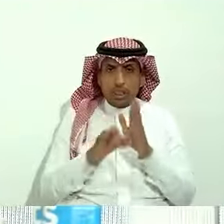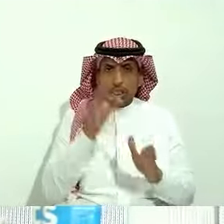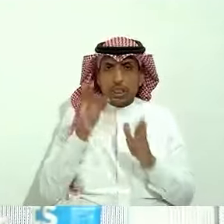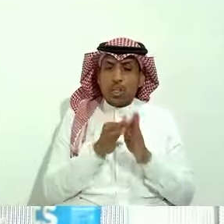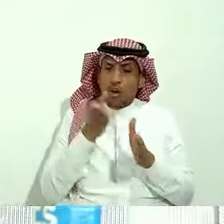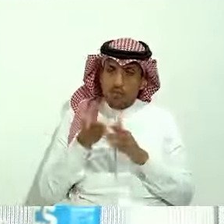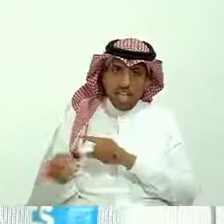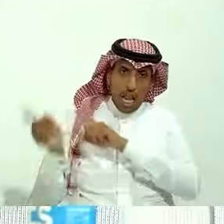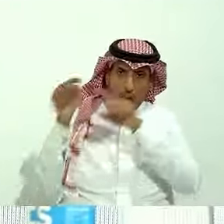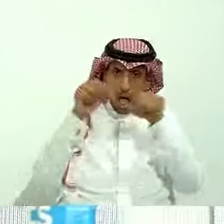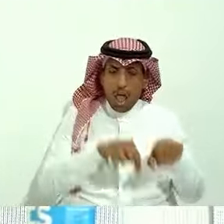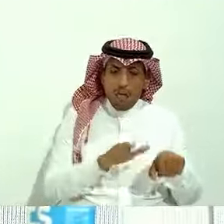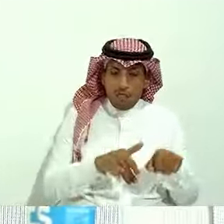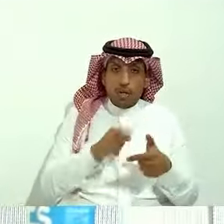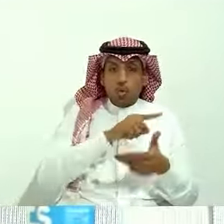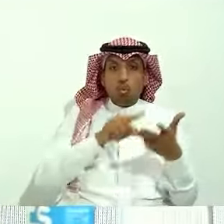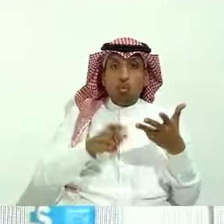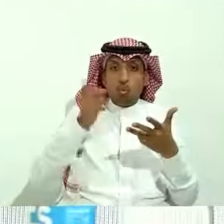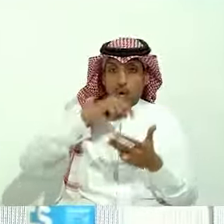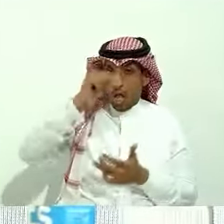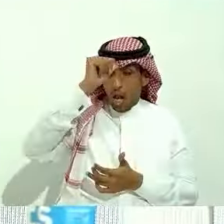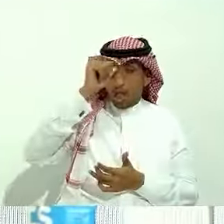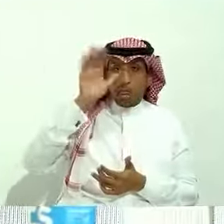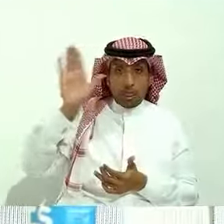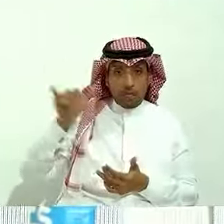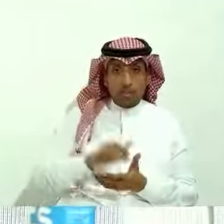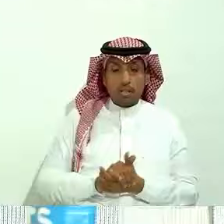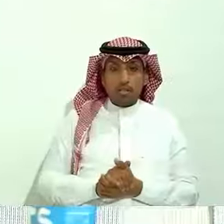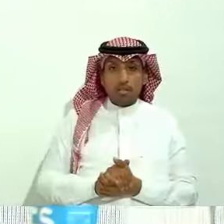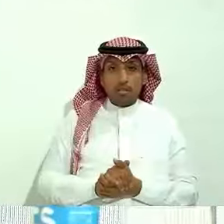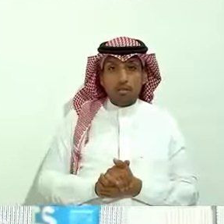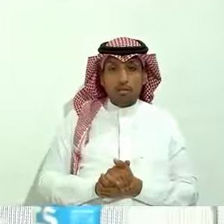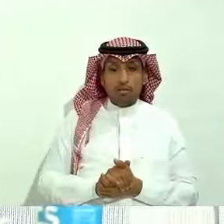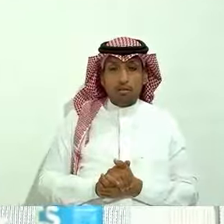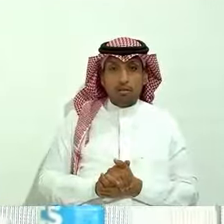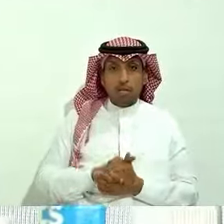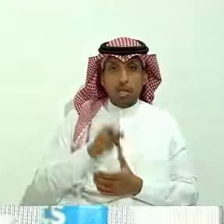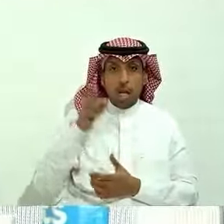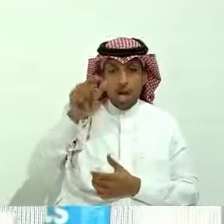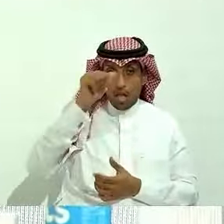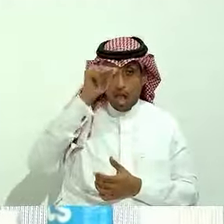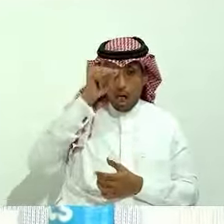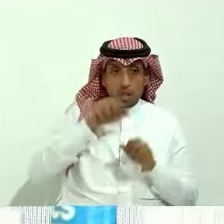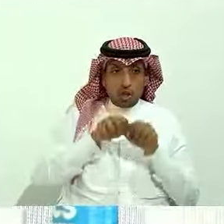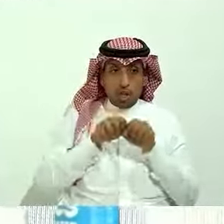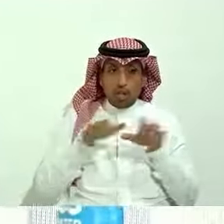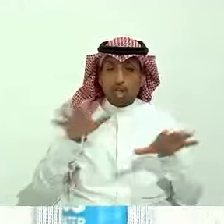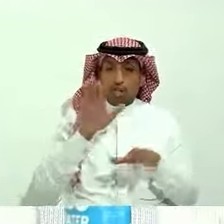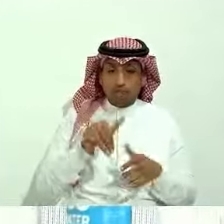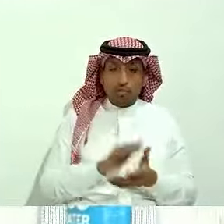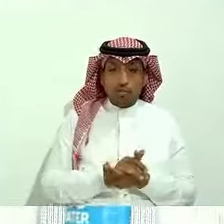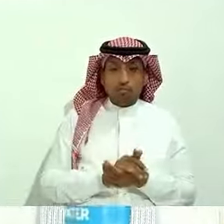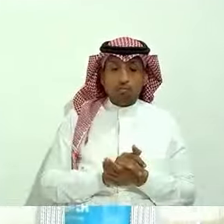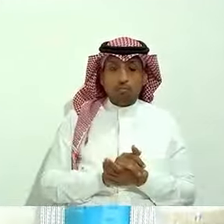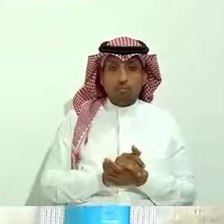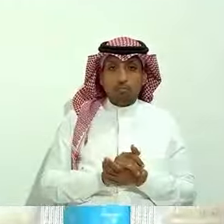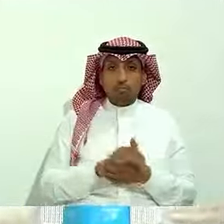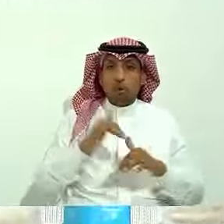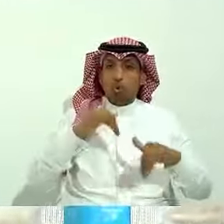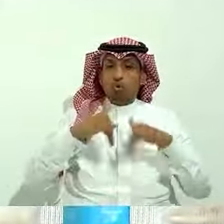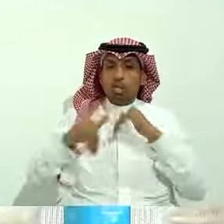الفن، وفي الهند، فهو من الفنون اللي منتشرة وطريقة له